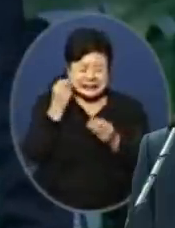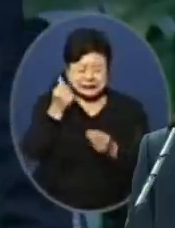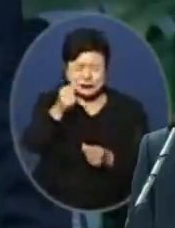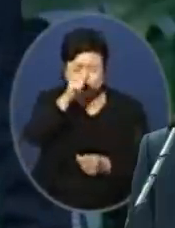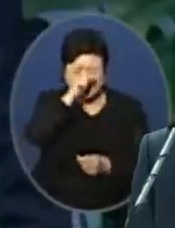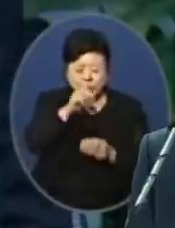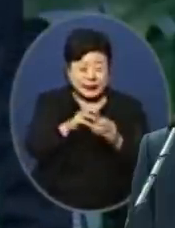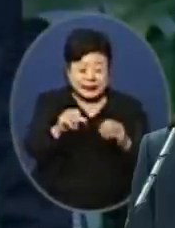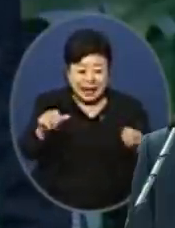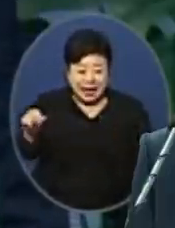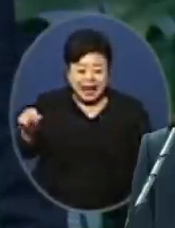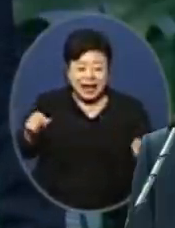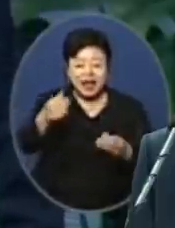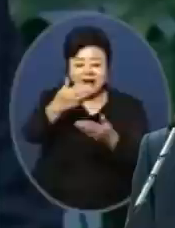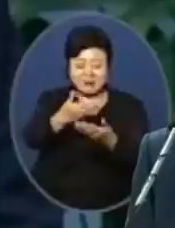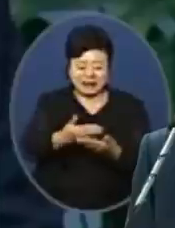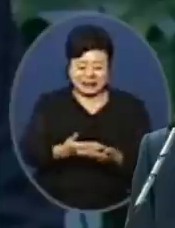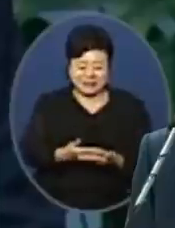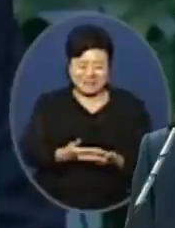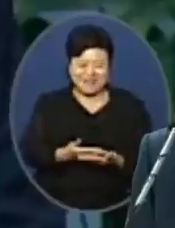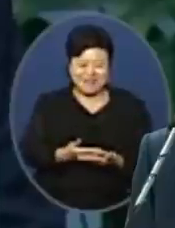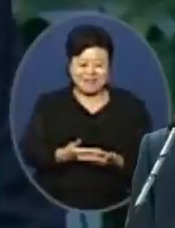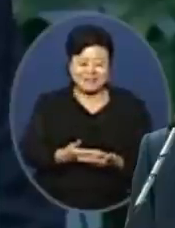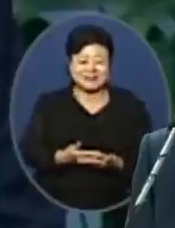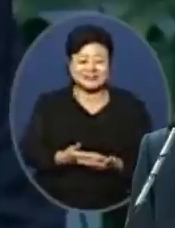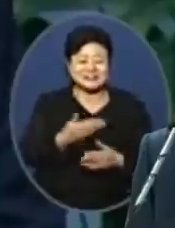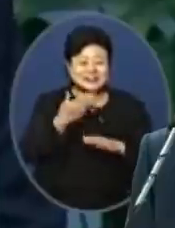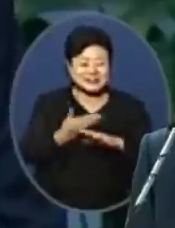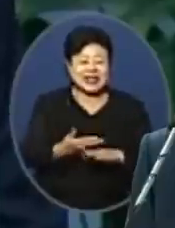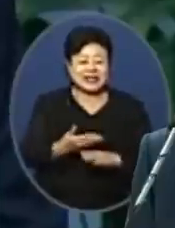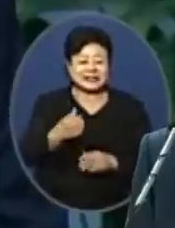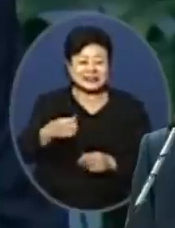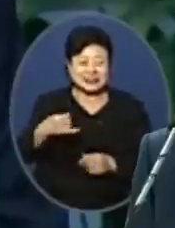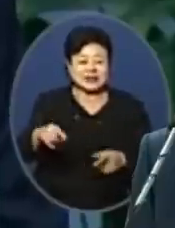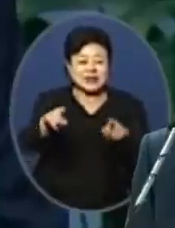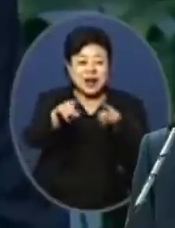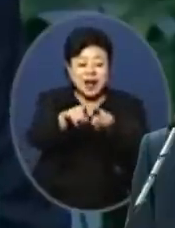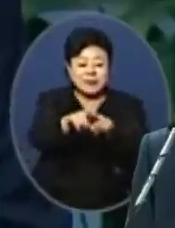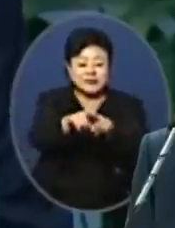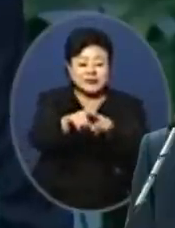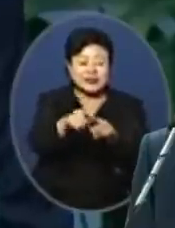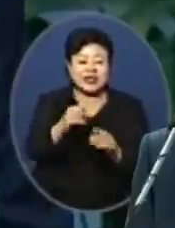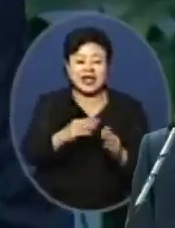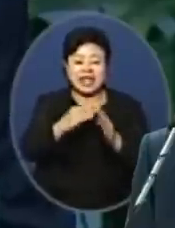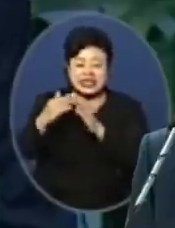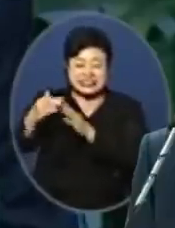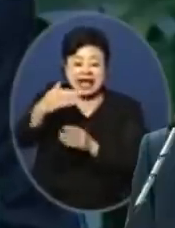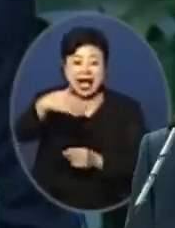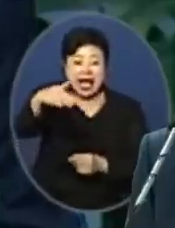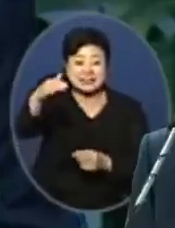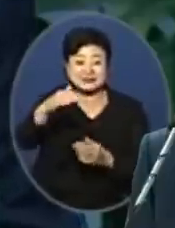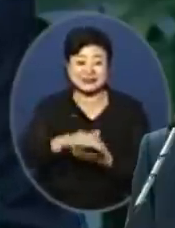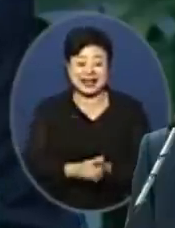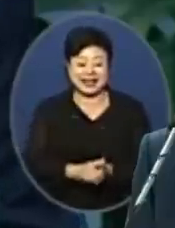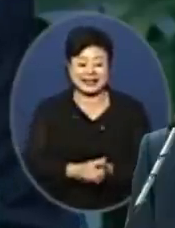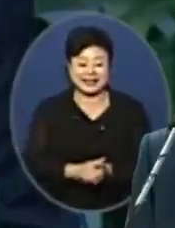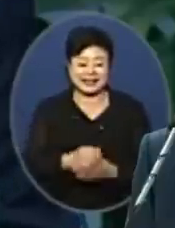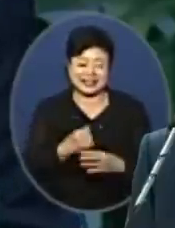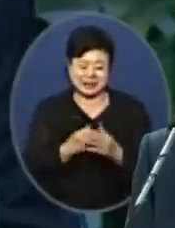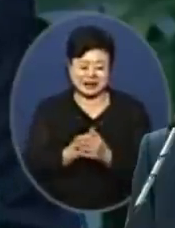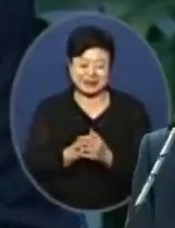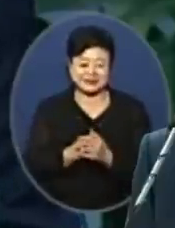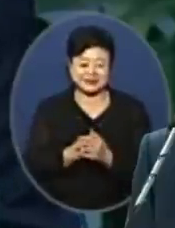땅을 받아서 그 다른 자식들과 다 함께 이사를 갔습니다.